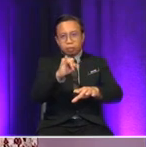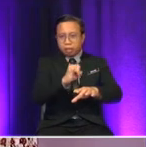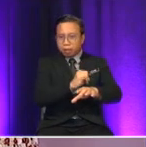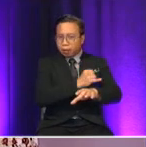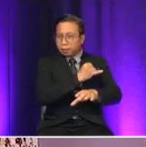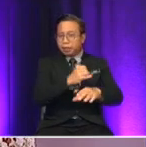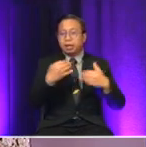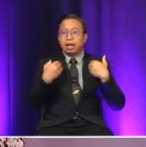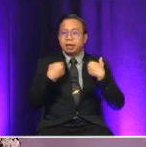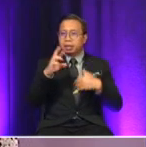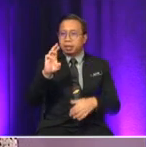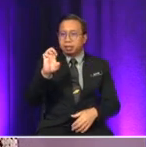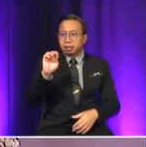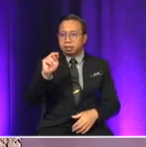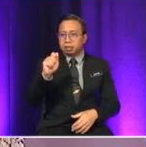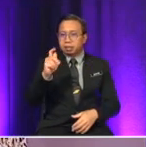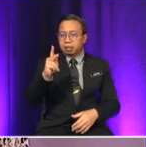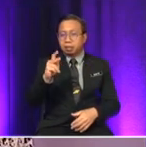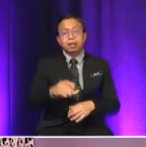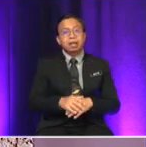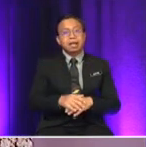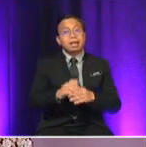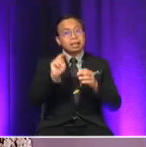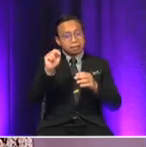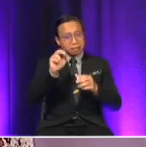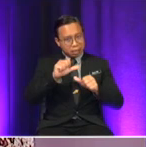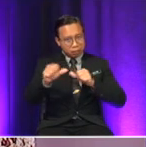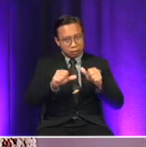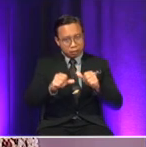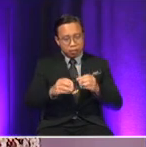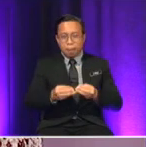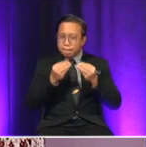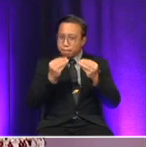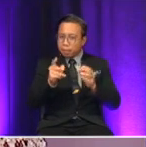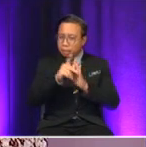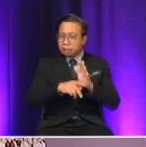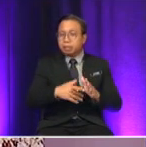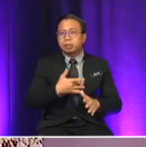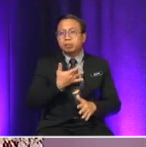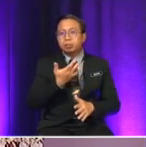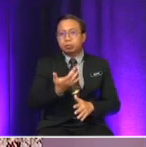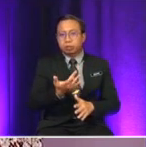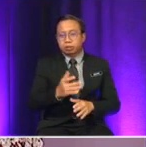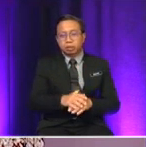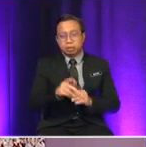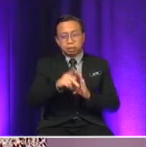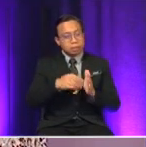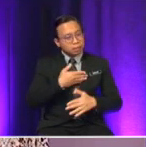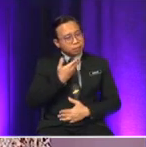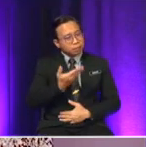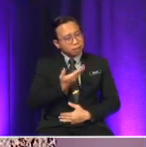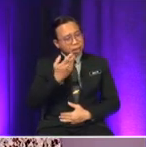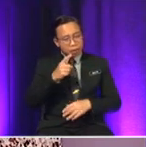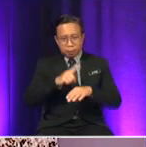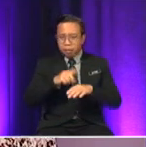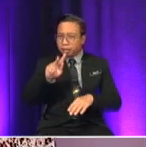ada rentaknya supaya aktiviti itu dapat memberikan kepuasan dan juga kegembiraan